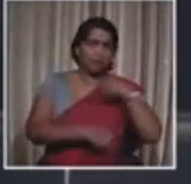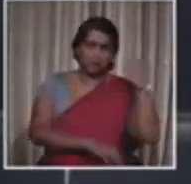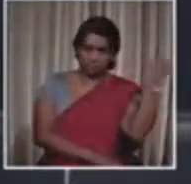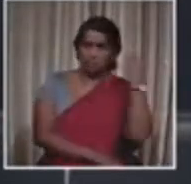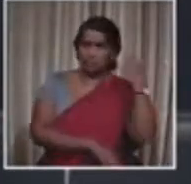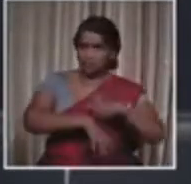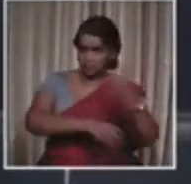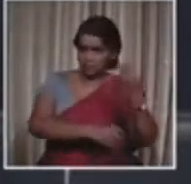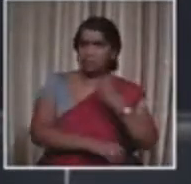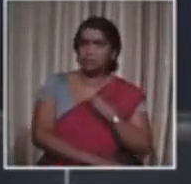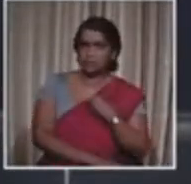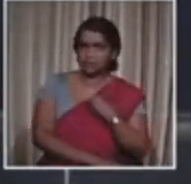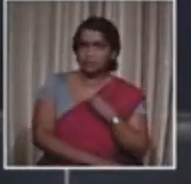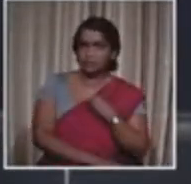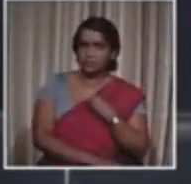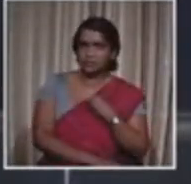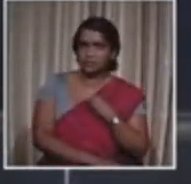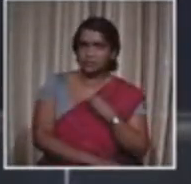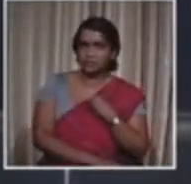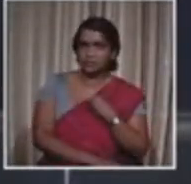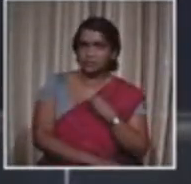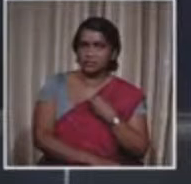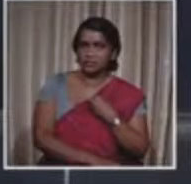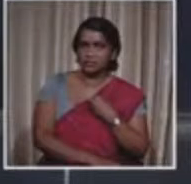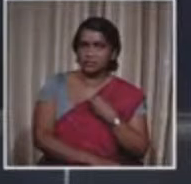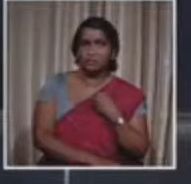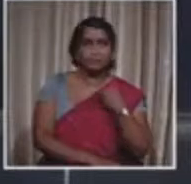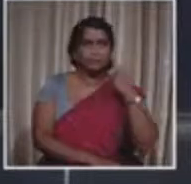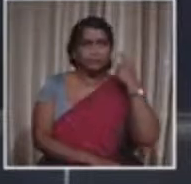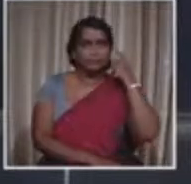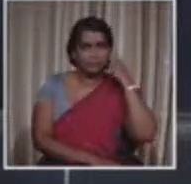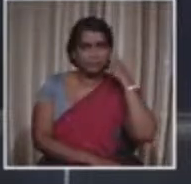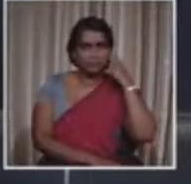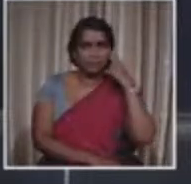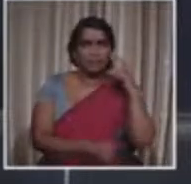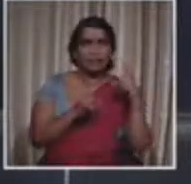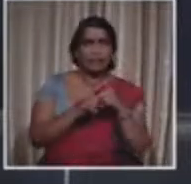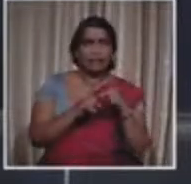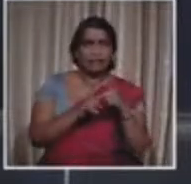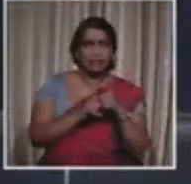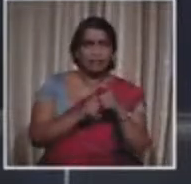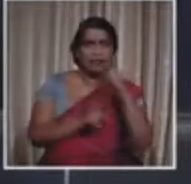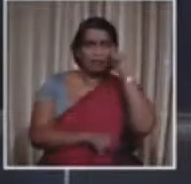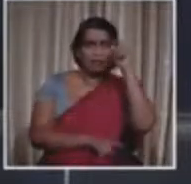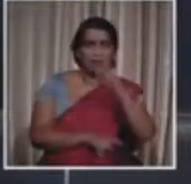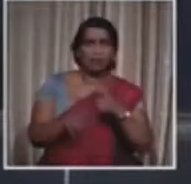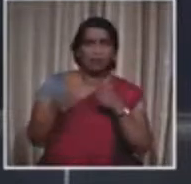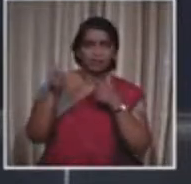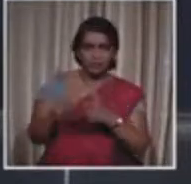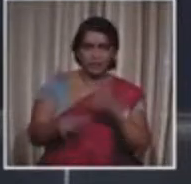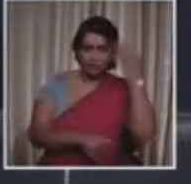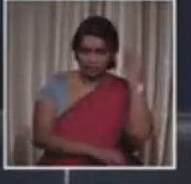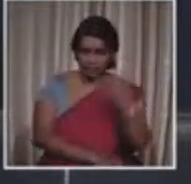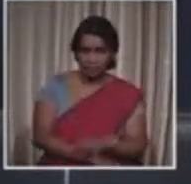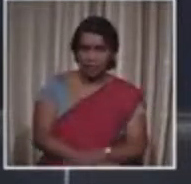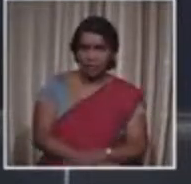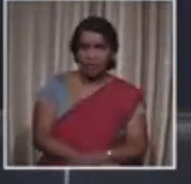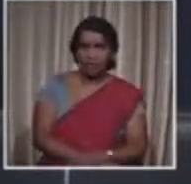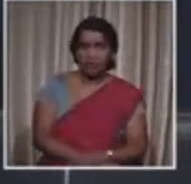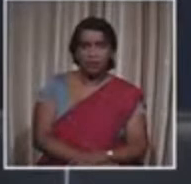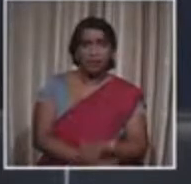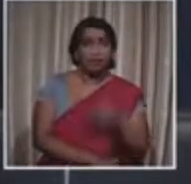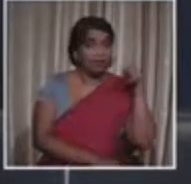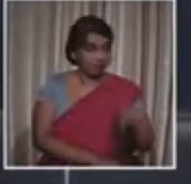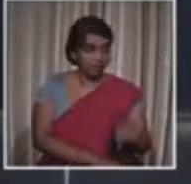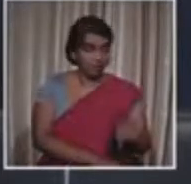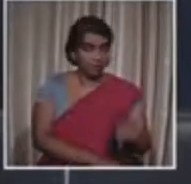karanna එදා වැද්දි මට මතකයි දැදිගම අචින්තට වෙඩි තිබ්බා මැරුවා දැන්